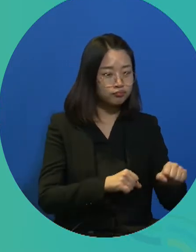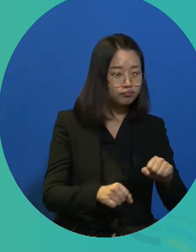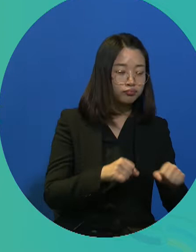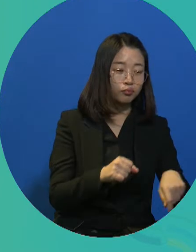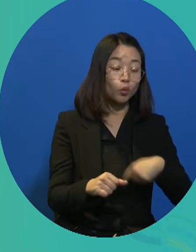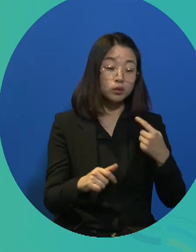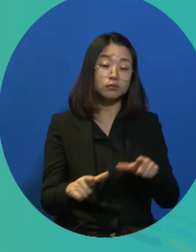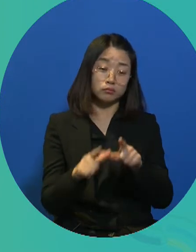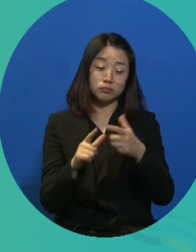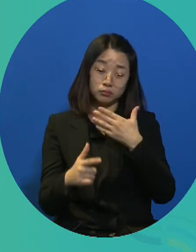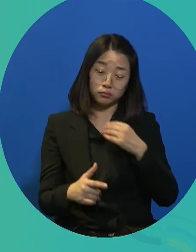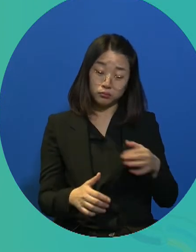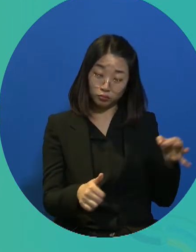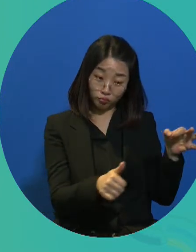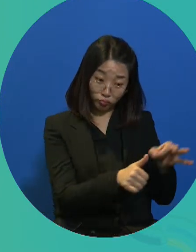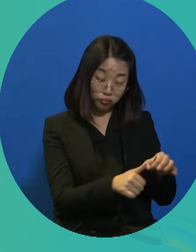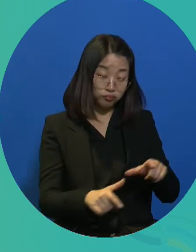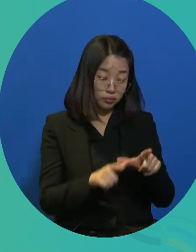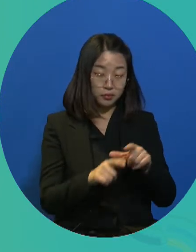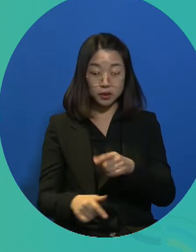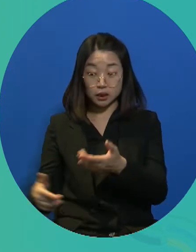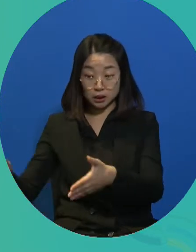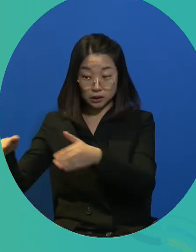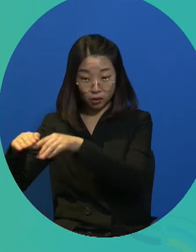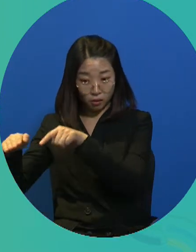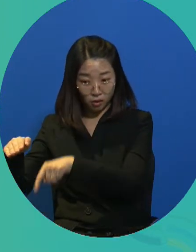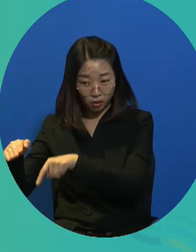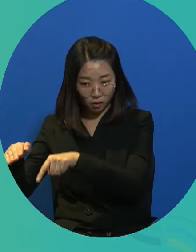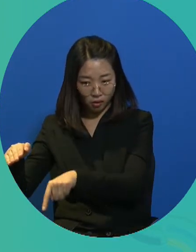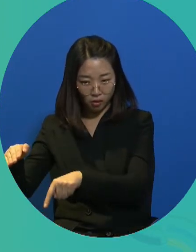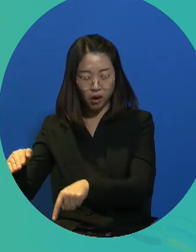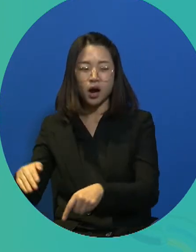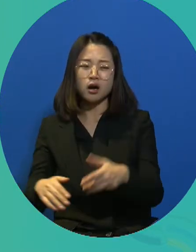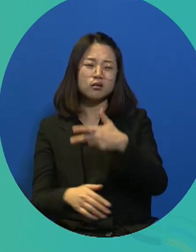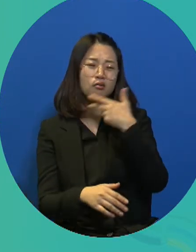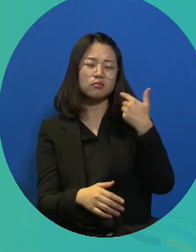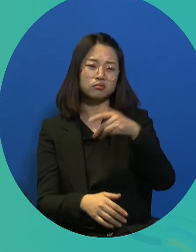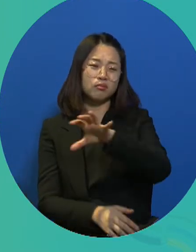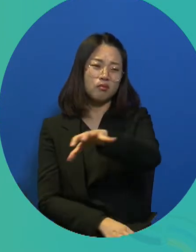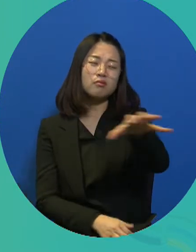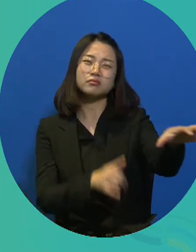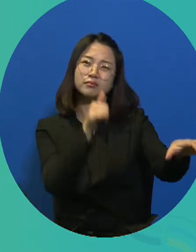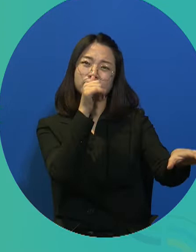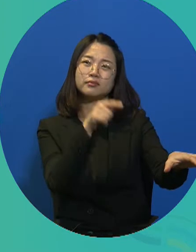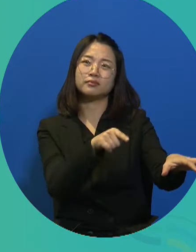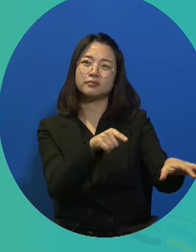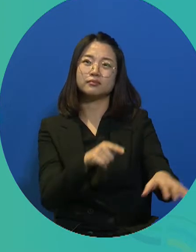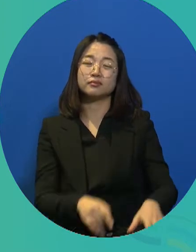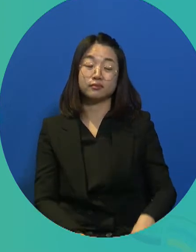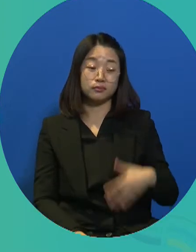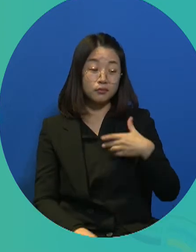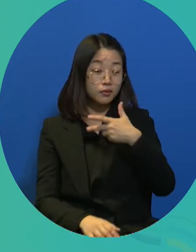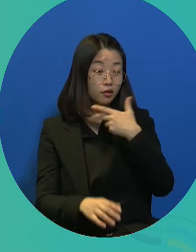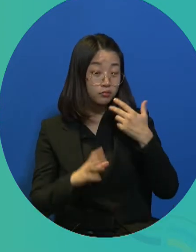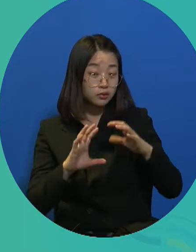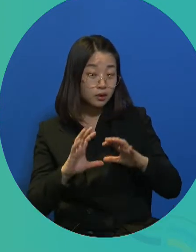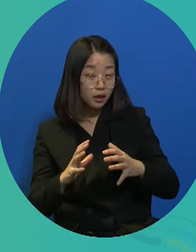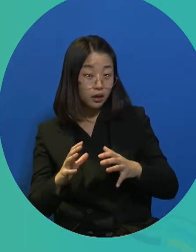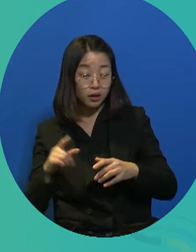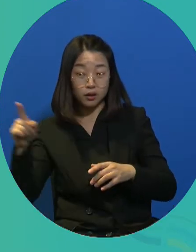왔습니다. 하지만 시설들은 여전히 존재합니다. 예를 들어서 저희 영국이라는